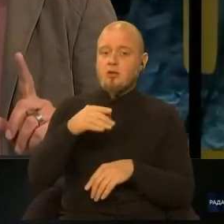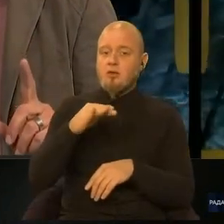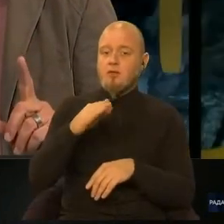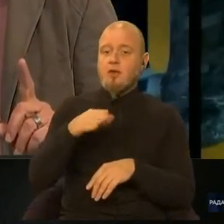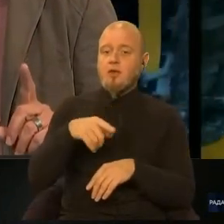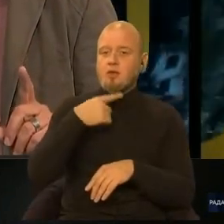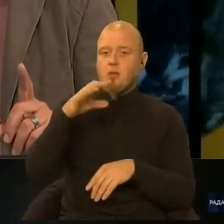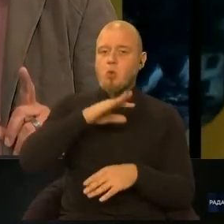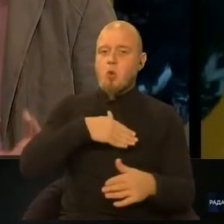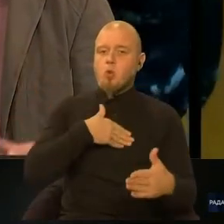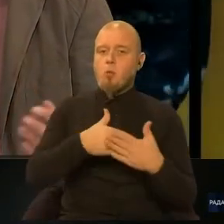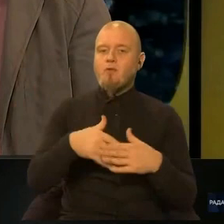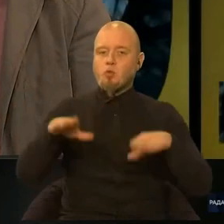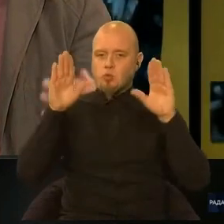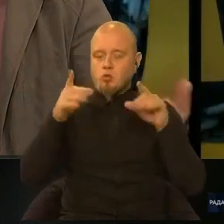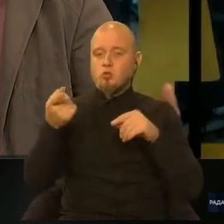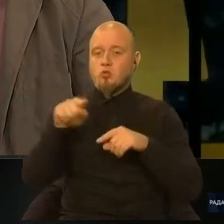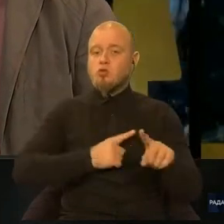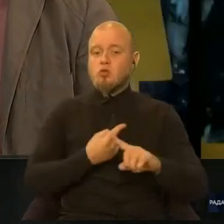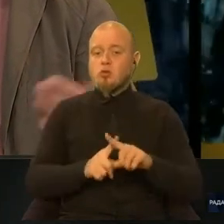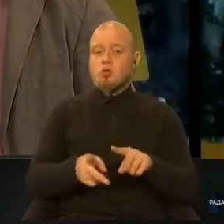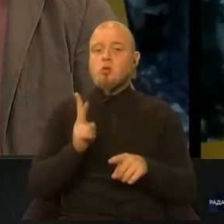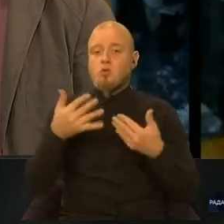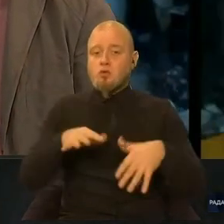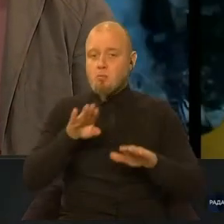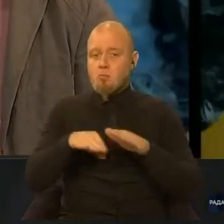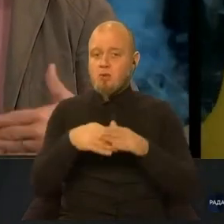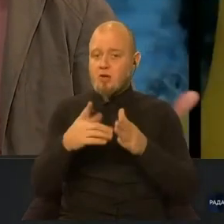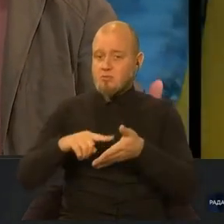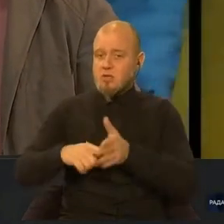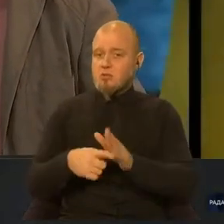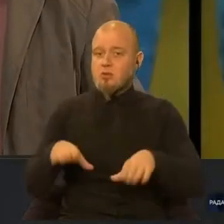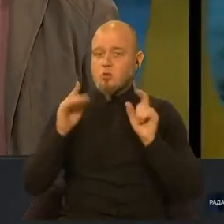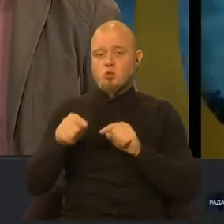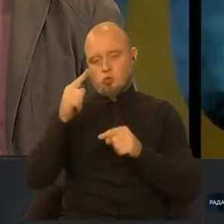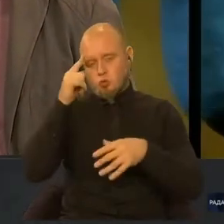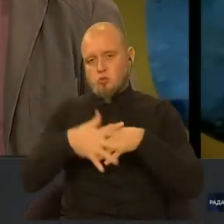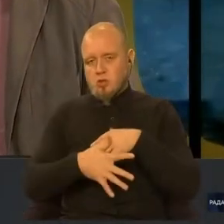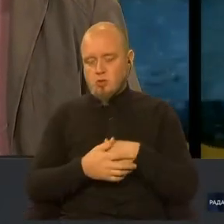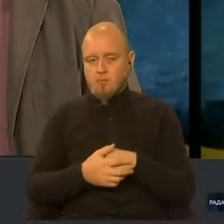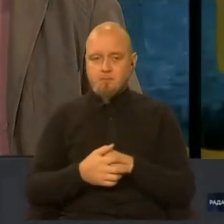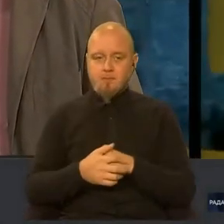Йдеться саме про добровільну здачу, тому що ті, які вже під вашим натиском здаються, тут зрозуміло.